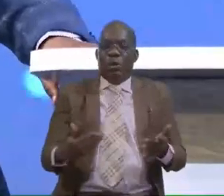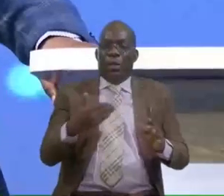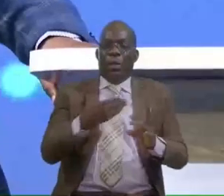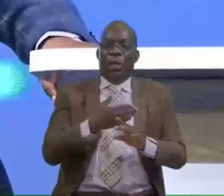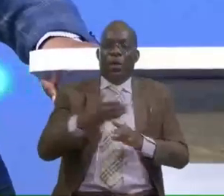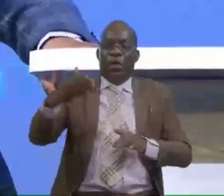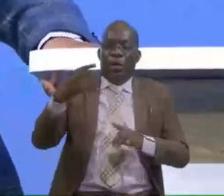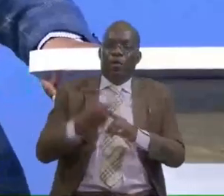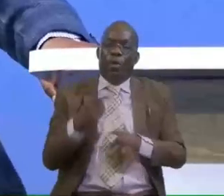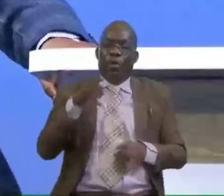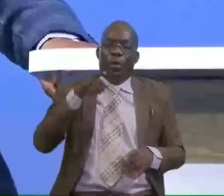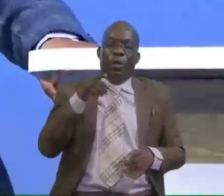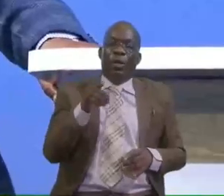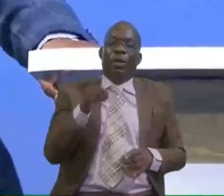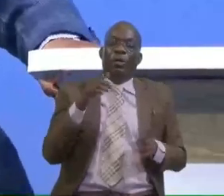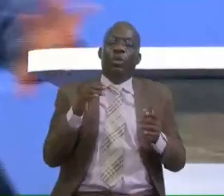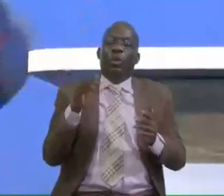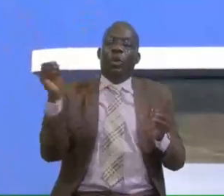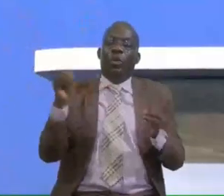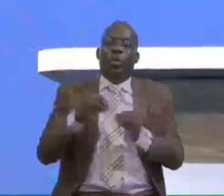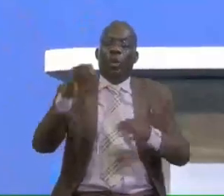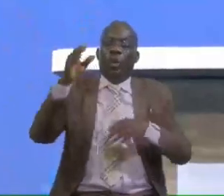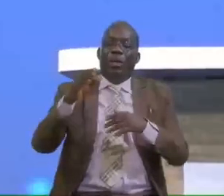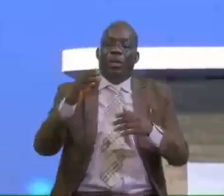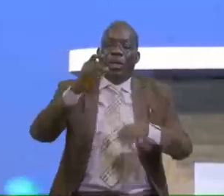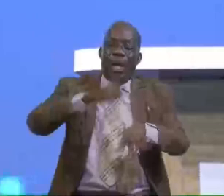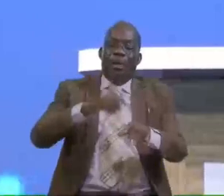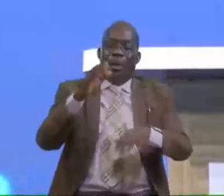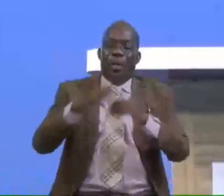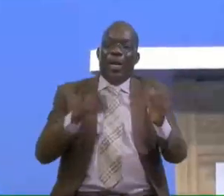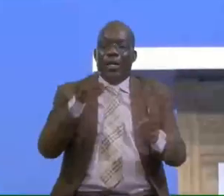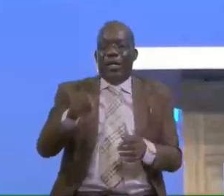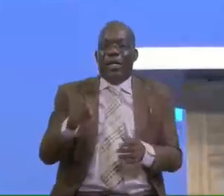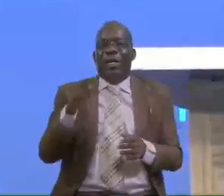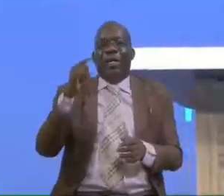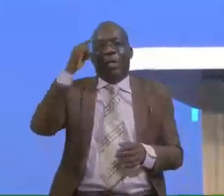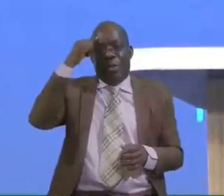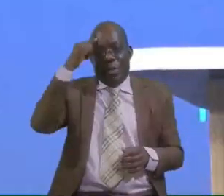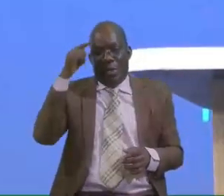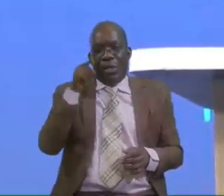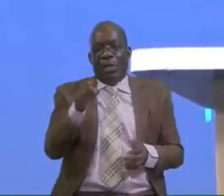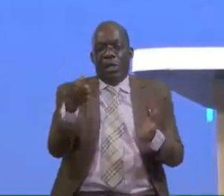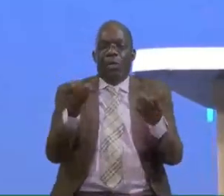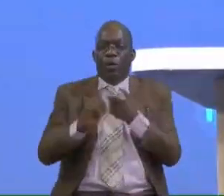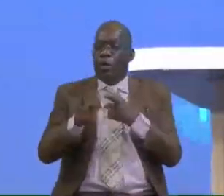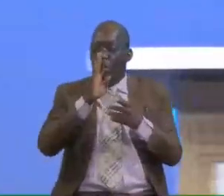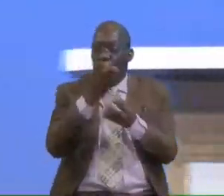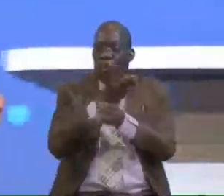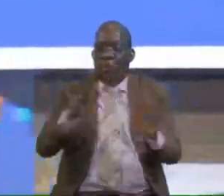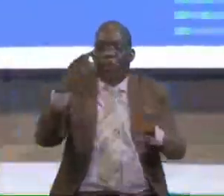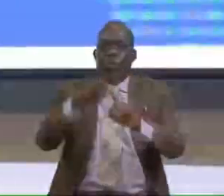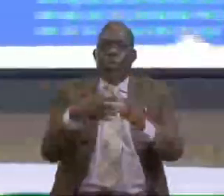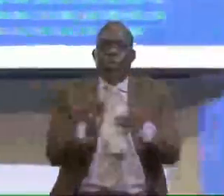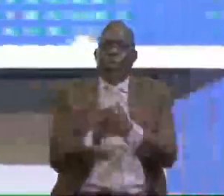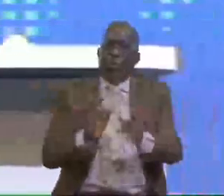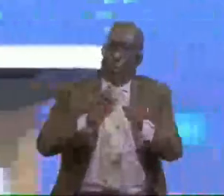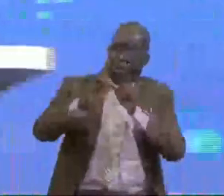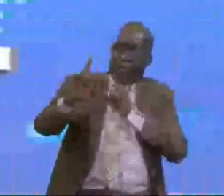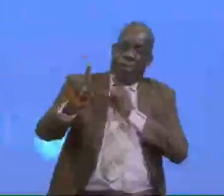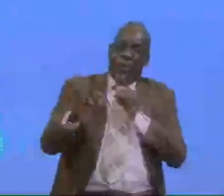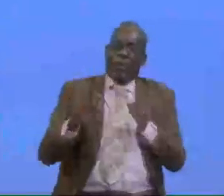bonnes choses de sa vie, plus qu'il ne peut l'imaginer. Il veut être libéré de cette animosité,